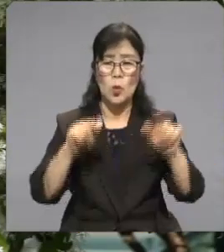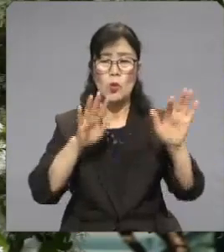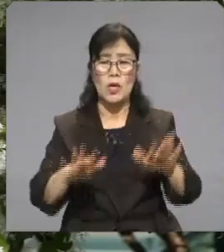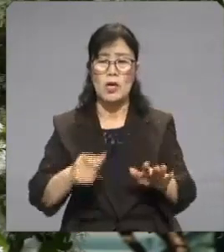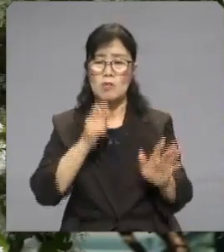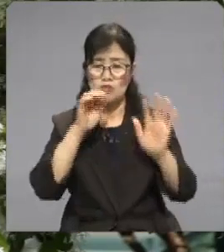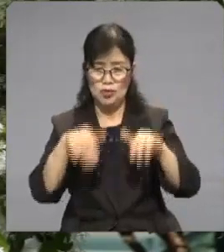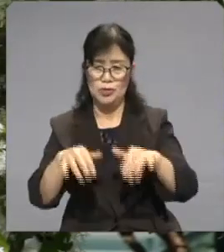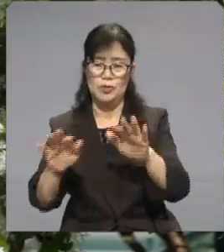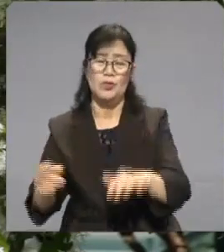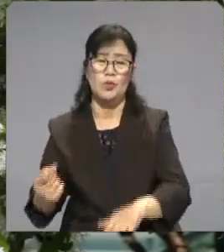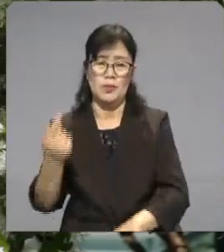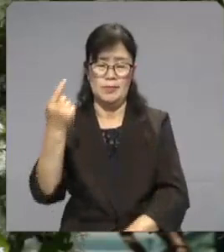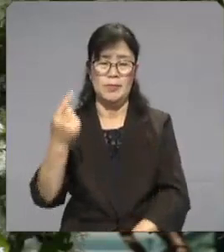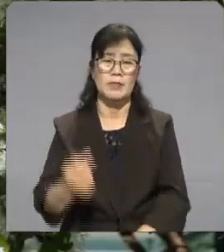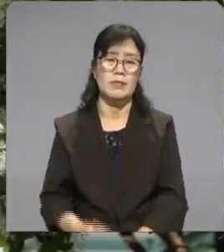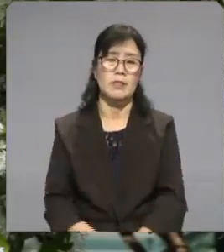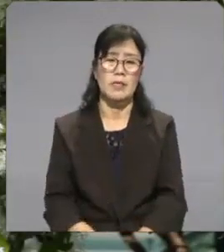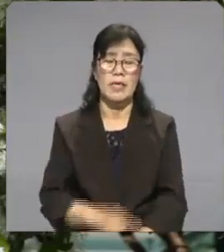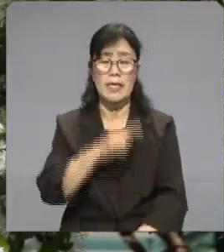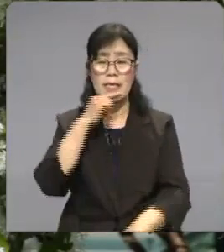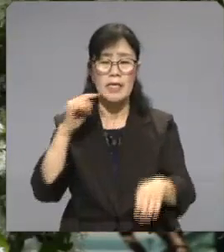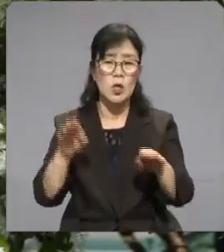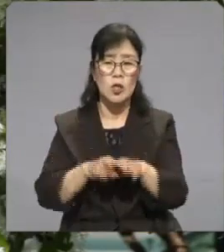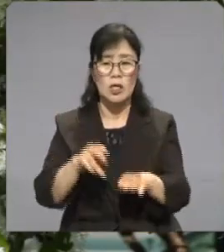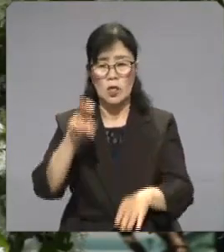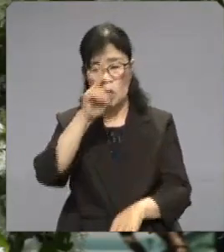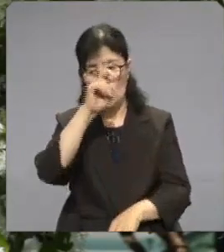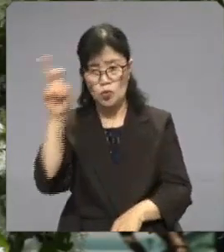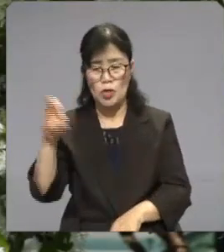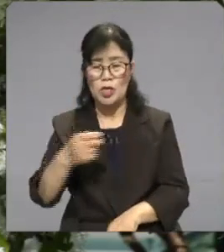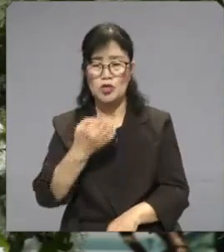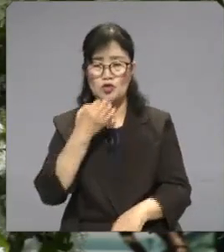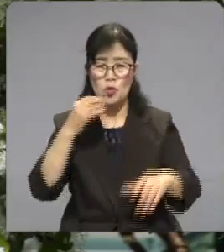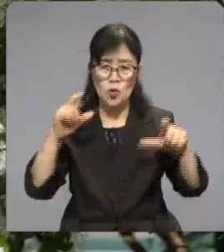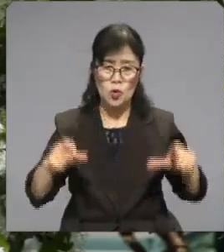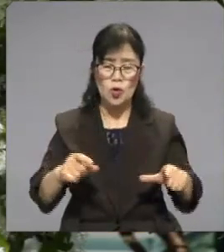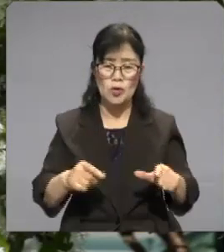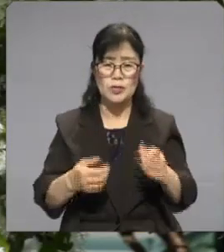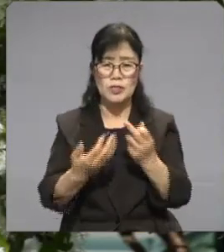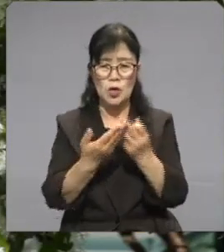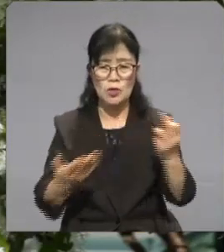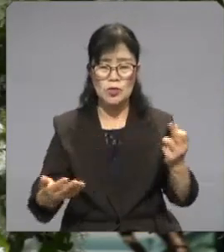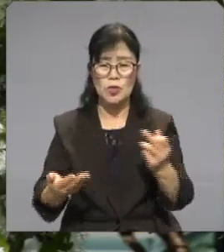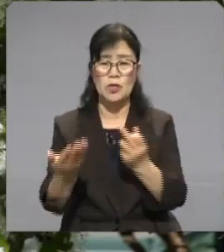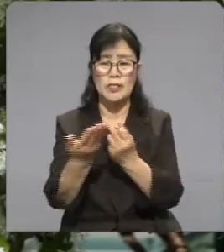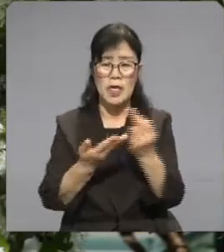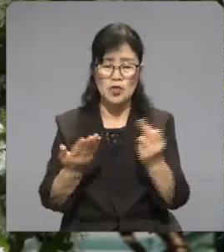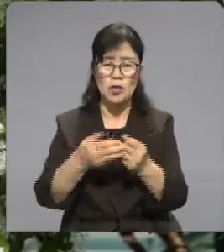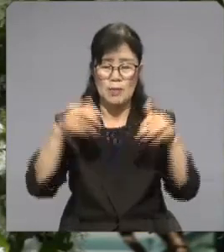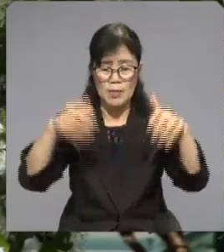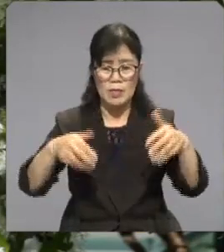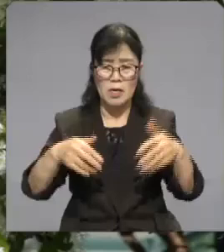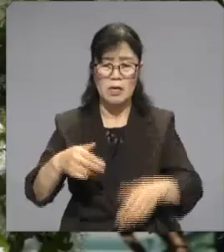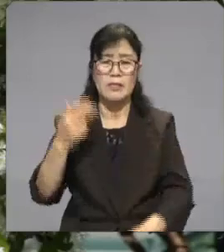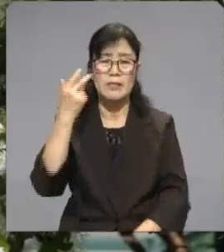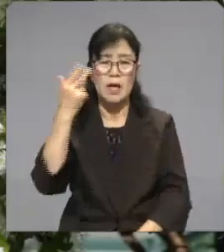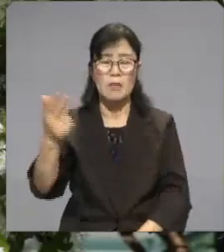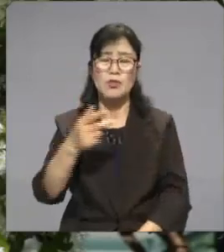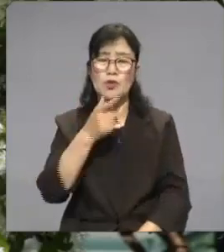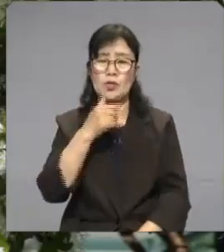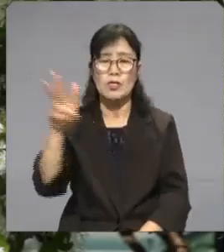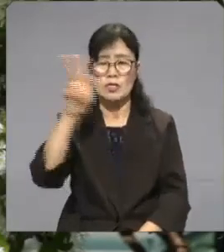높게 일겠습니다 일요일 오후에는 수도권과 영서 남해안과 제주에 비가 내리겠고 다음 주 월요일에는